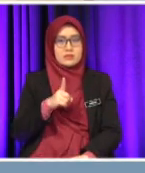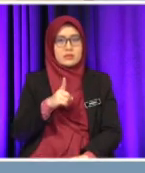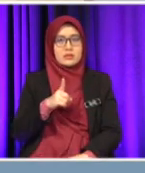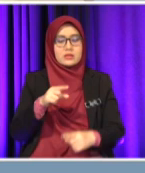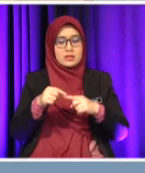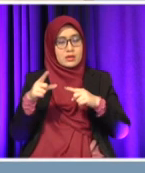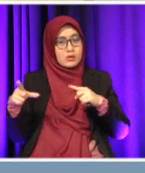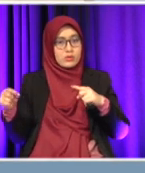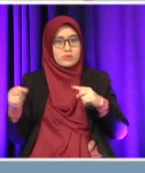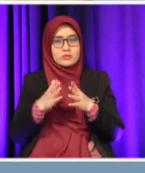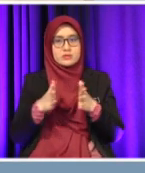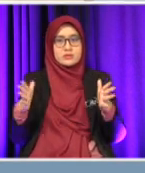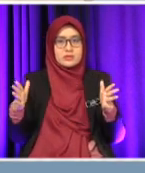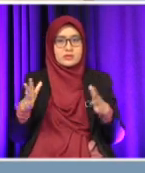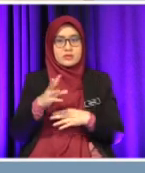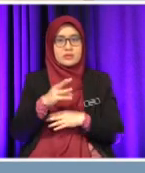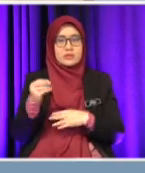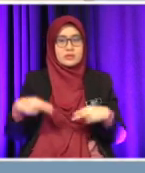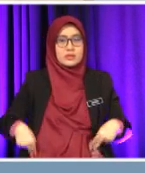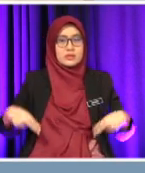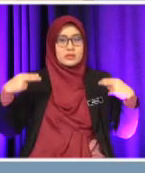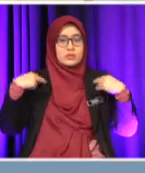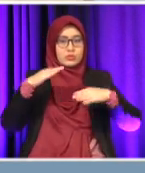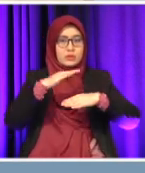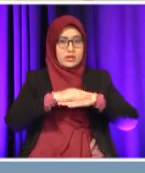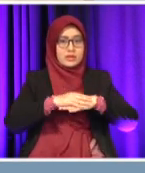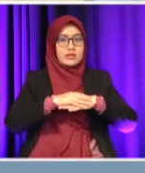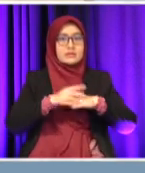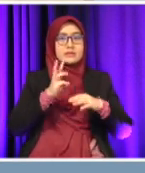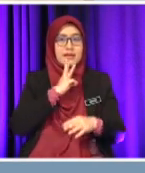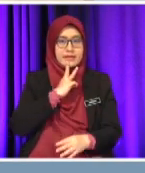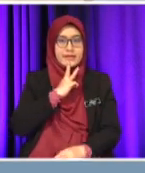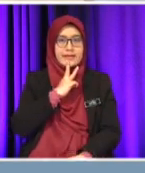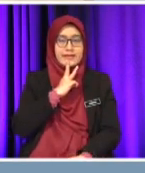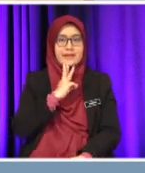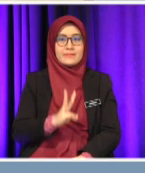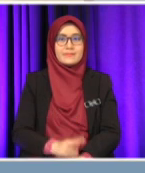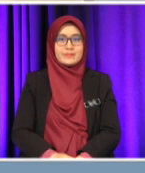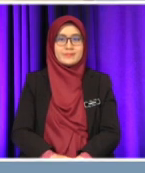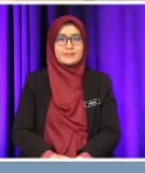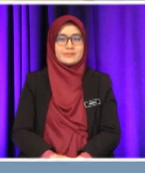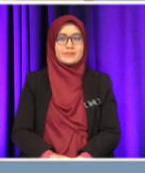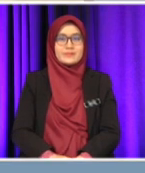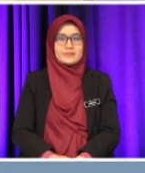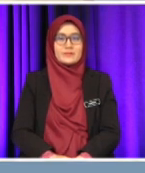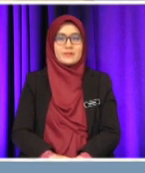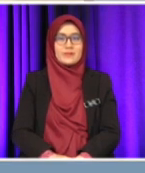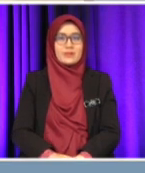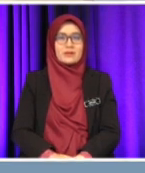air lebih besar dan melebar di atas air